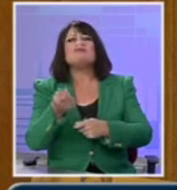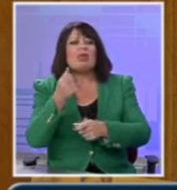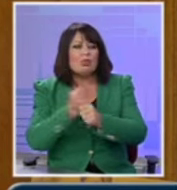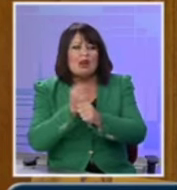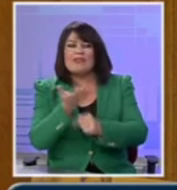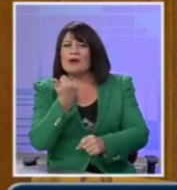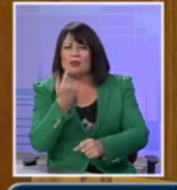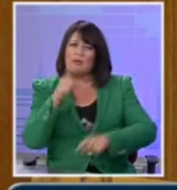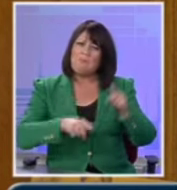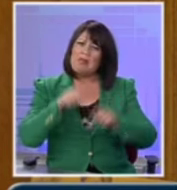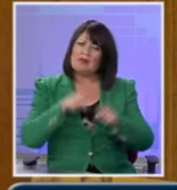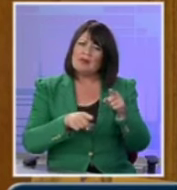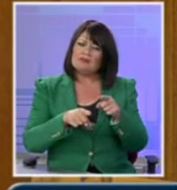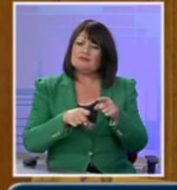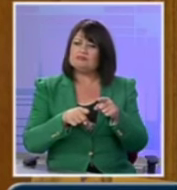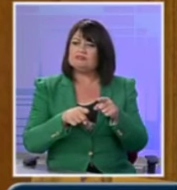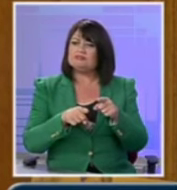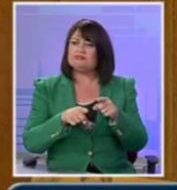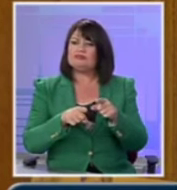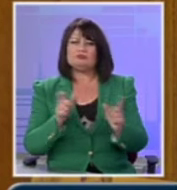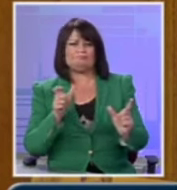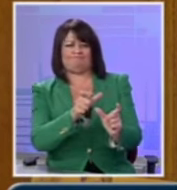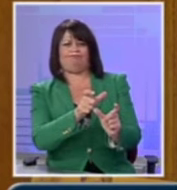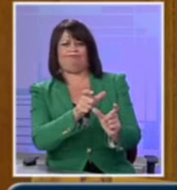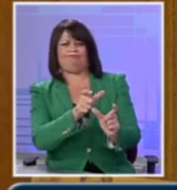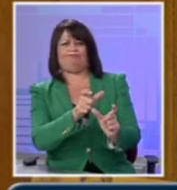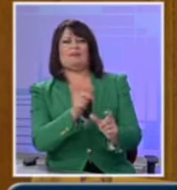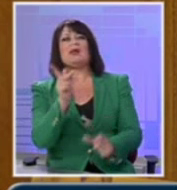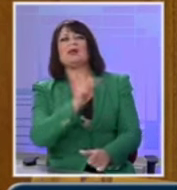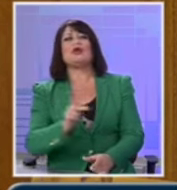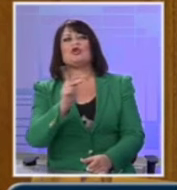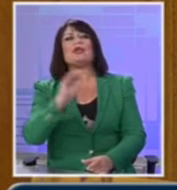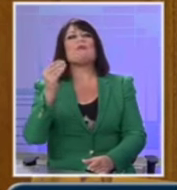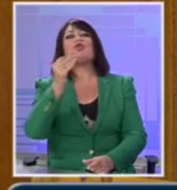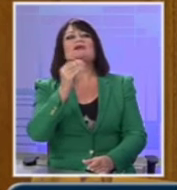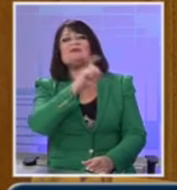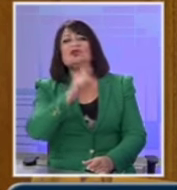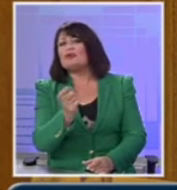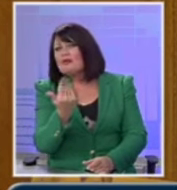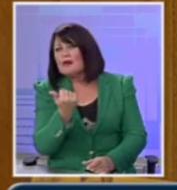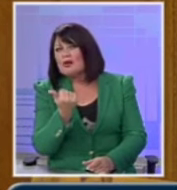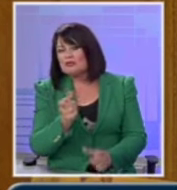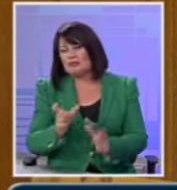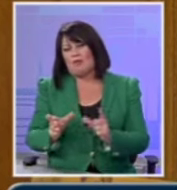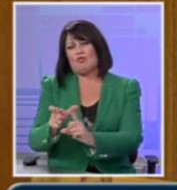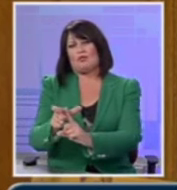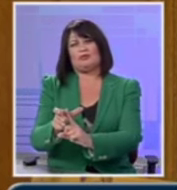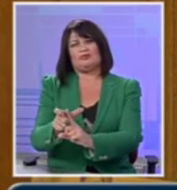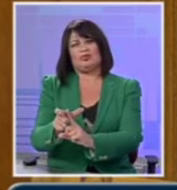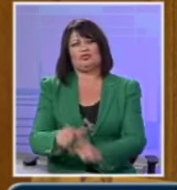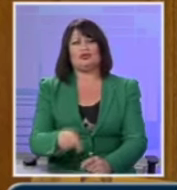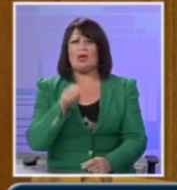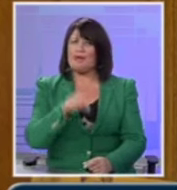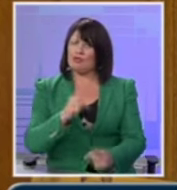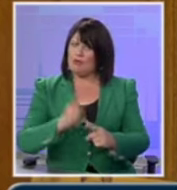ορισμένες περιπτώσεις έχουν αποκλειστεί και από την κοινωνική και την πολιτισμική ζωή. Δεν είναι απλό ούτε σύνηθες